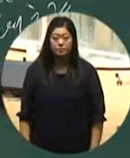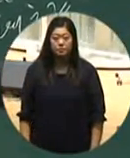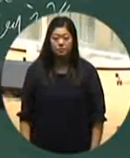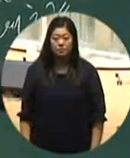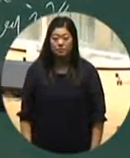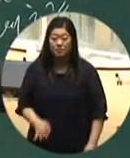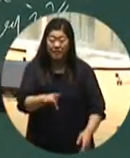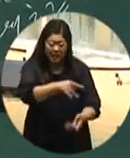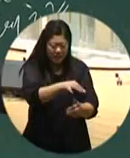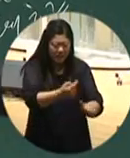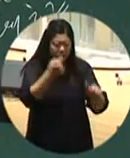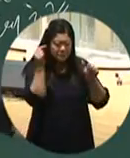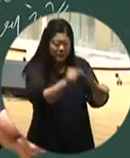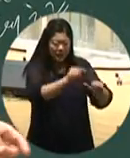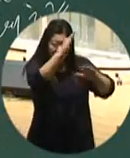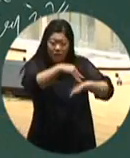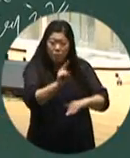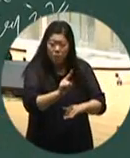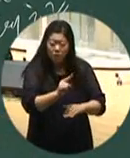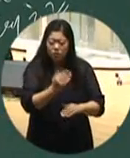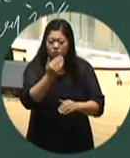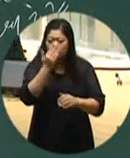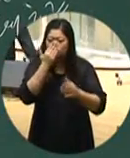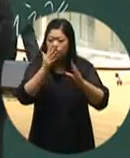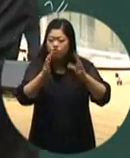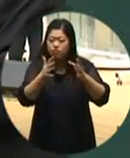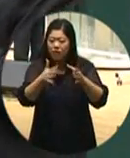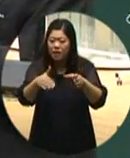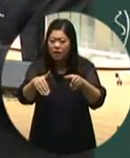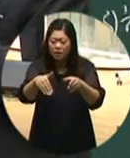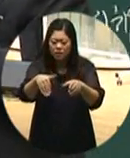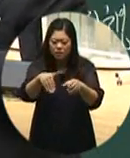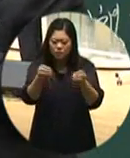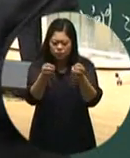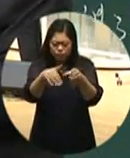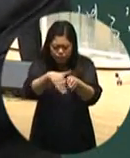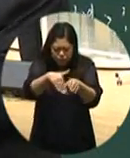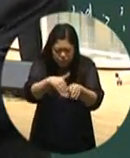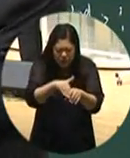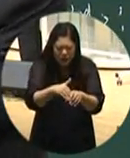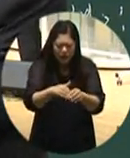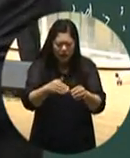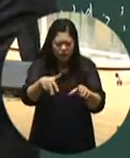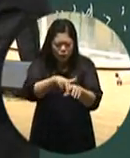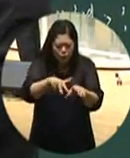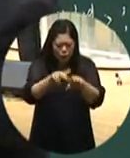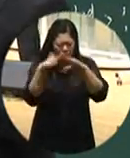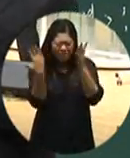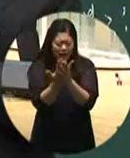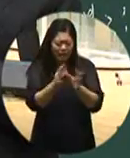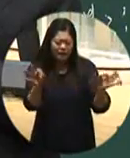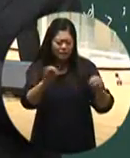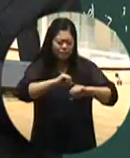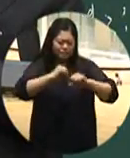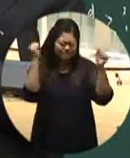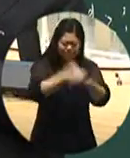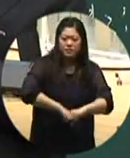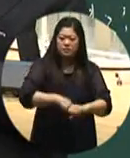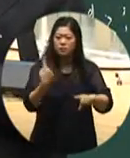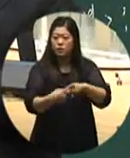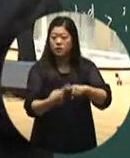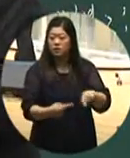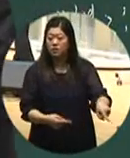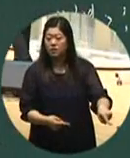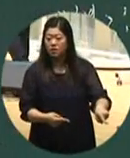지금요. In other words, they were bringing down Judaism and crushing that down. 모든 우상 박살내는 거야 이게. And they were completely